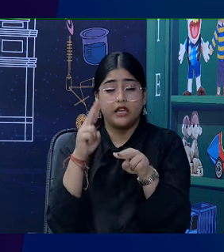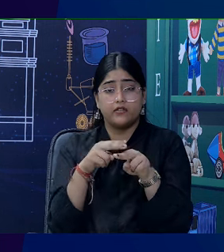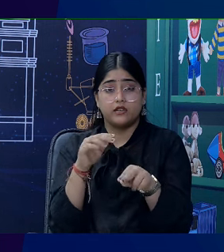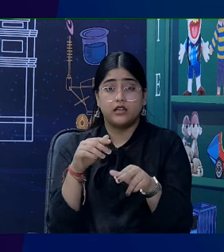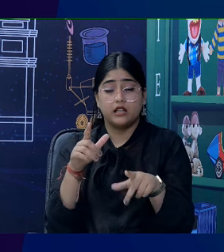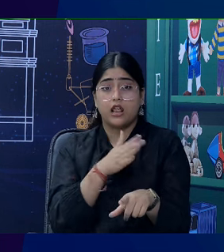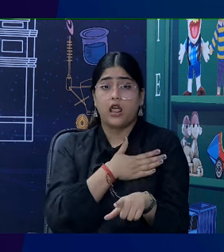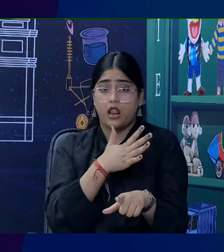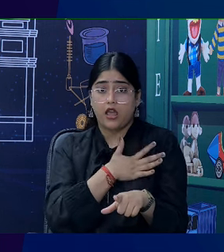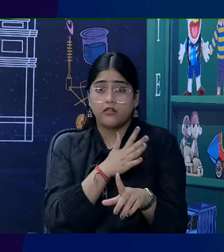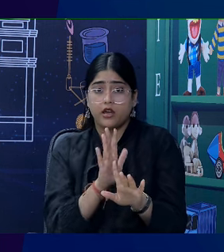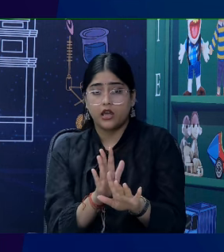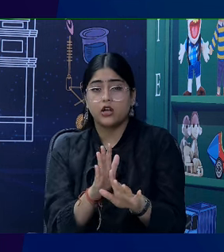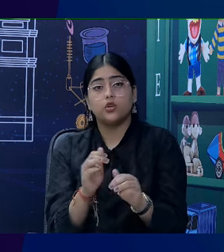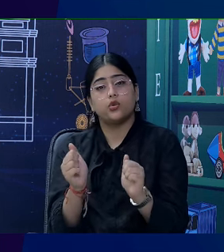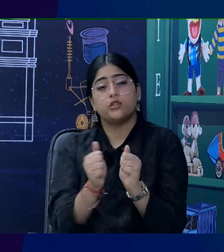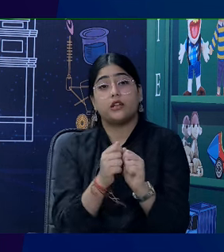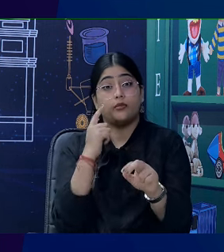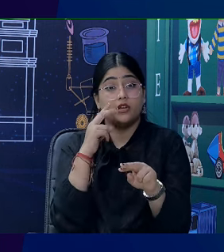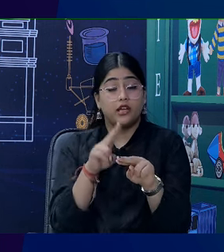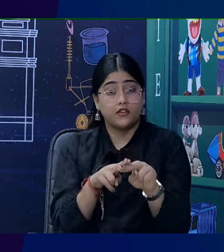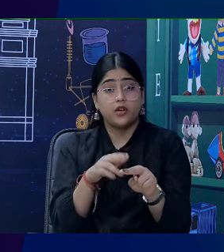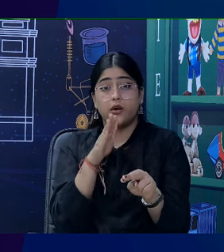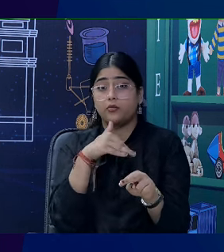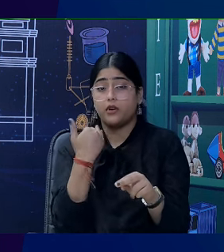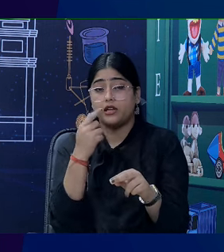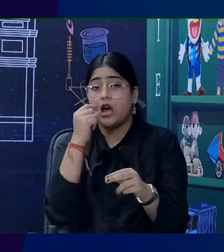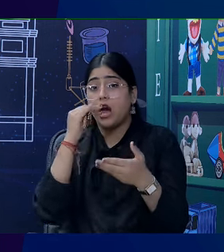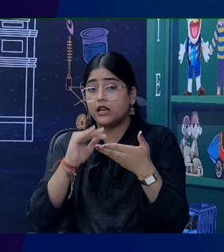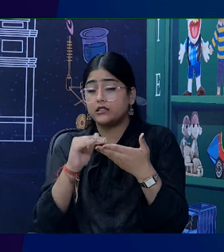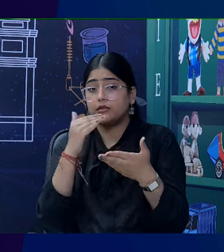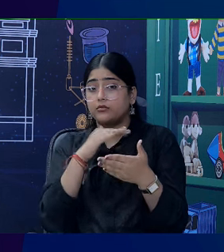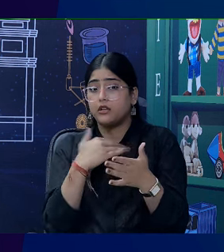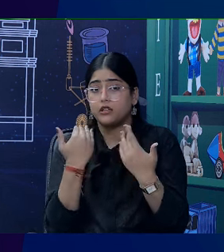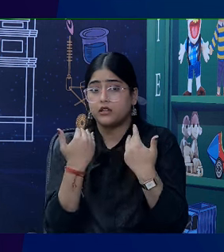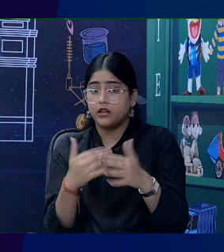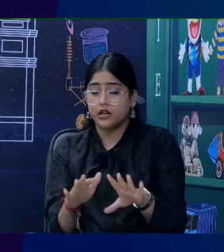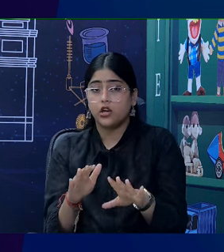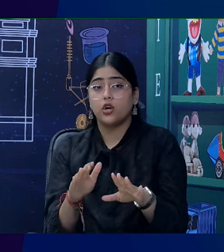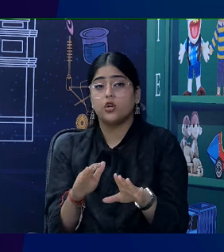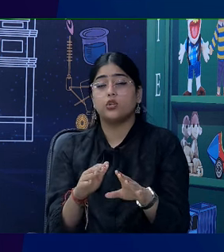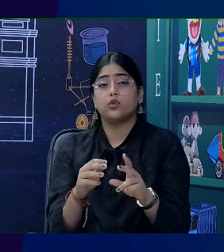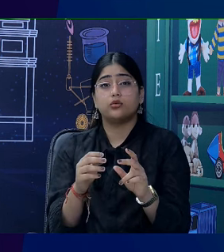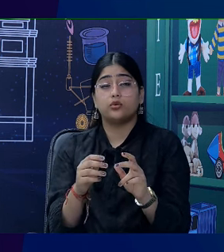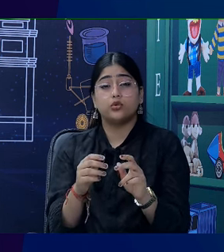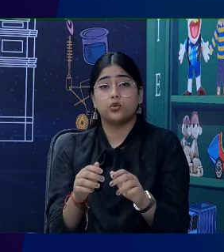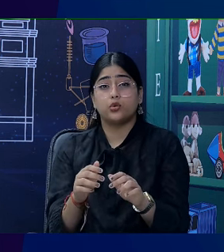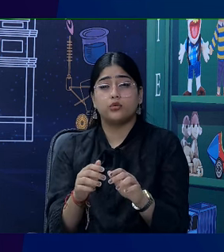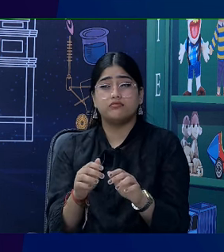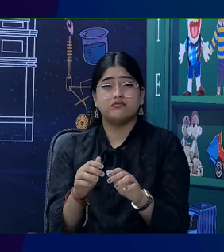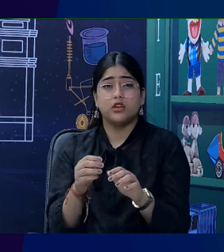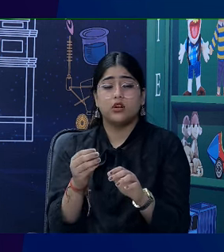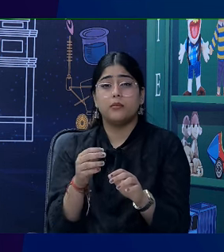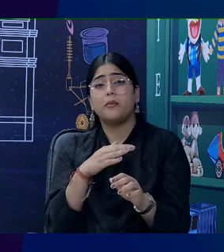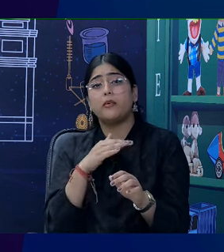रही तब तो ठीक ही है लेकिन जब उनका पति क मर जाता था तो मरने के बाद उसे भी जबरदस्ती सया जला दिया जाता था और उसको